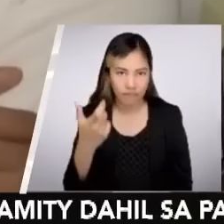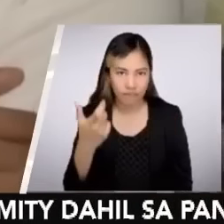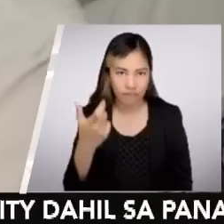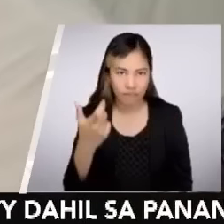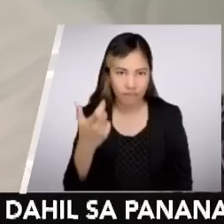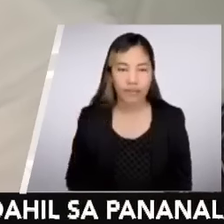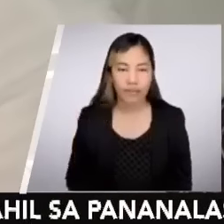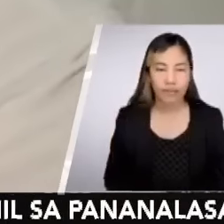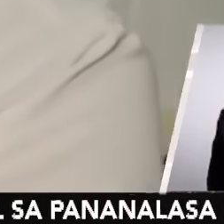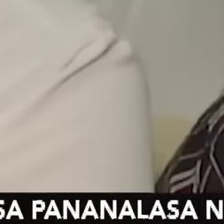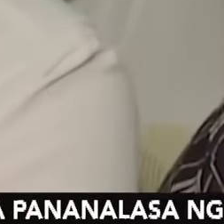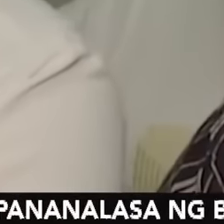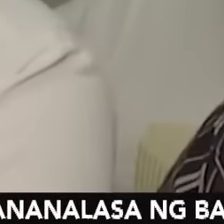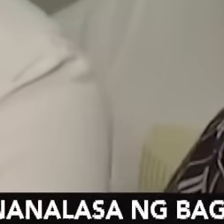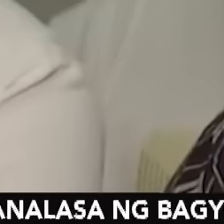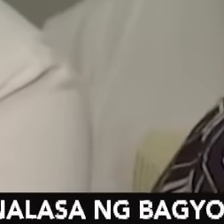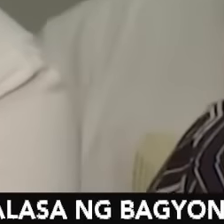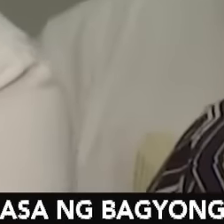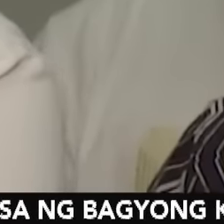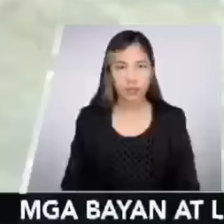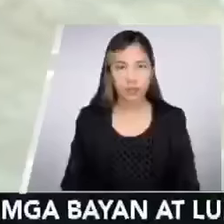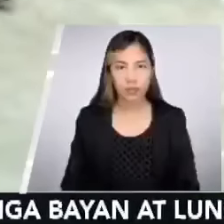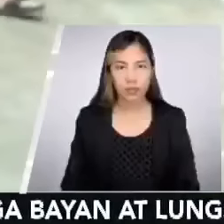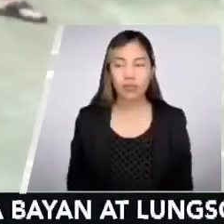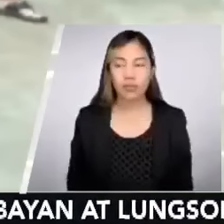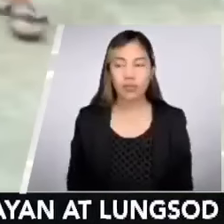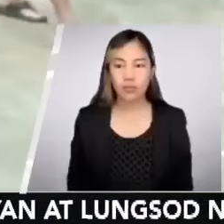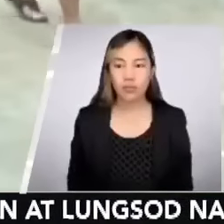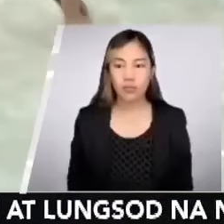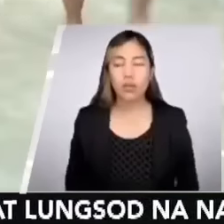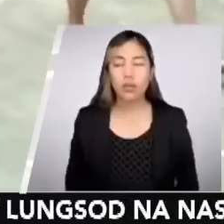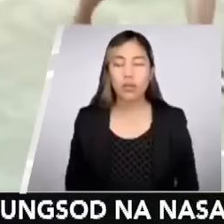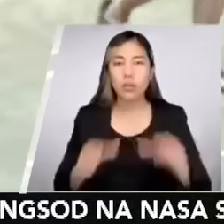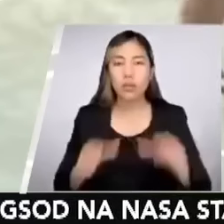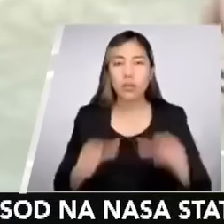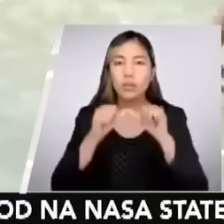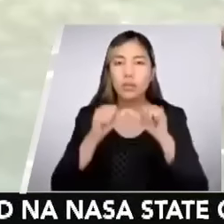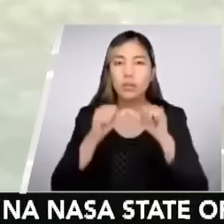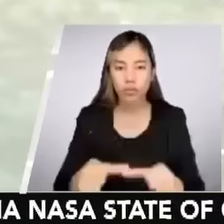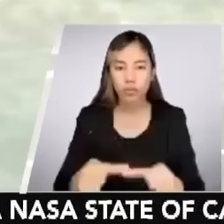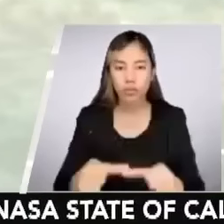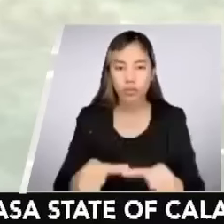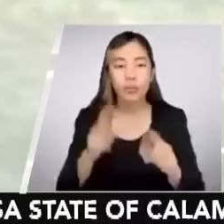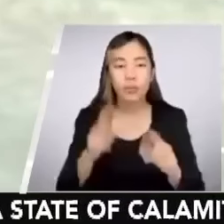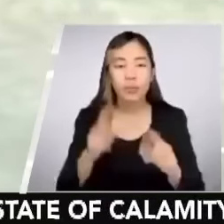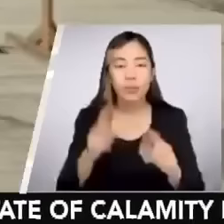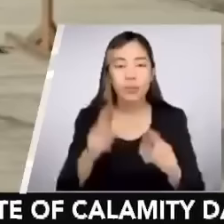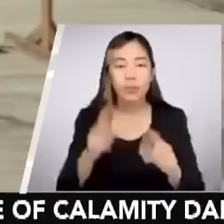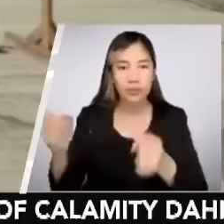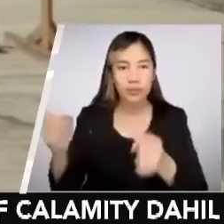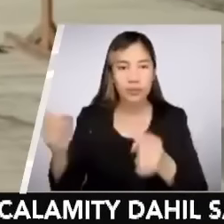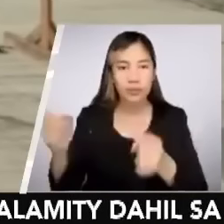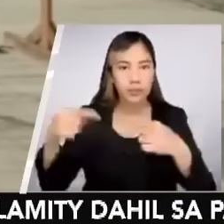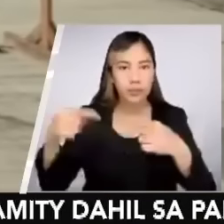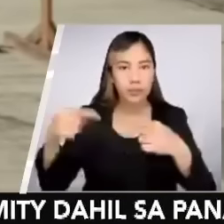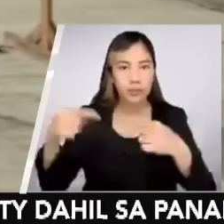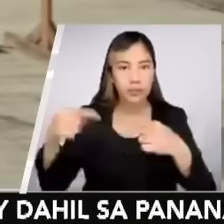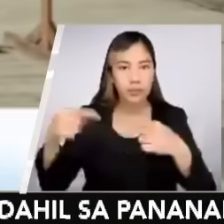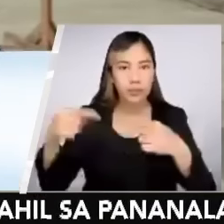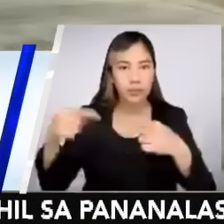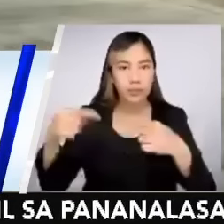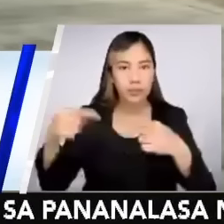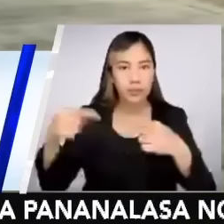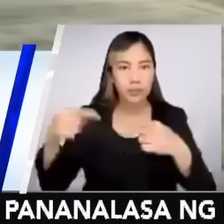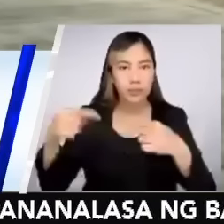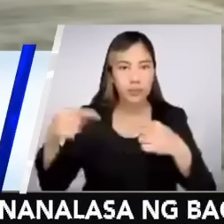GMA Integrated News. Tao dito sa Roman Catholic Cemetery sa Dagupan City. Pero ayon nga sa pamunuan